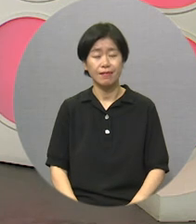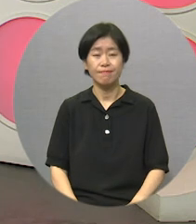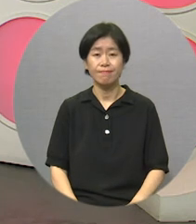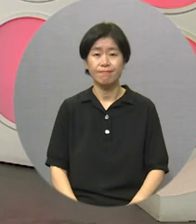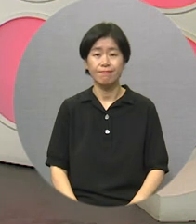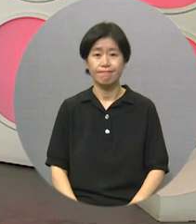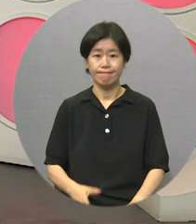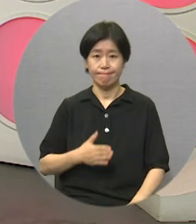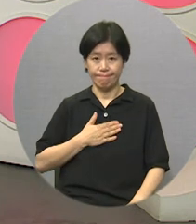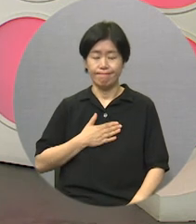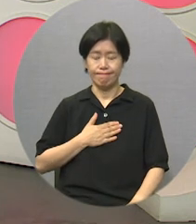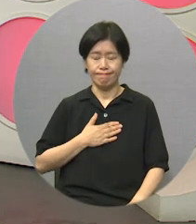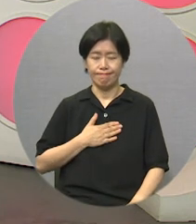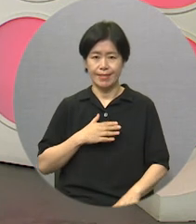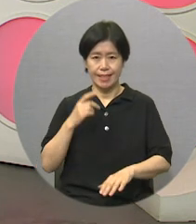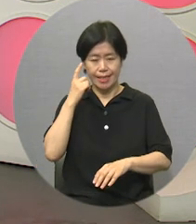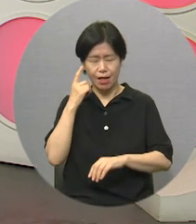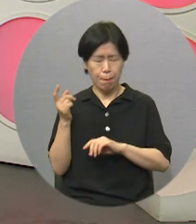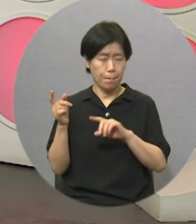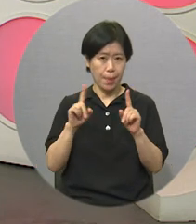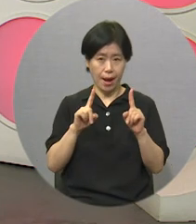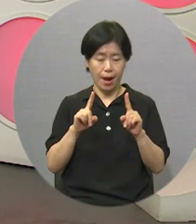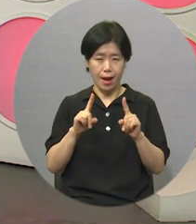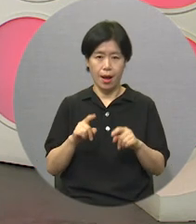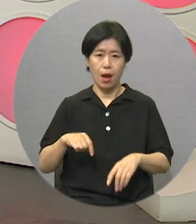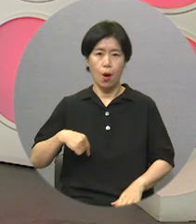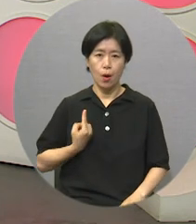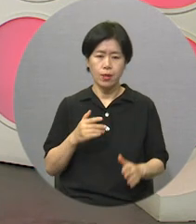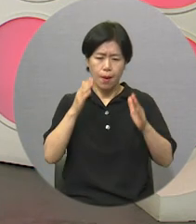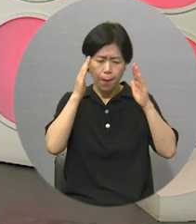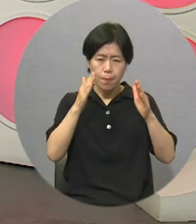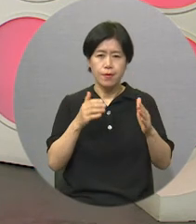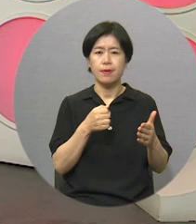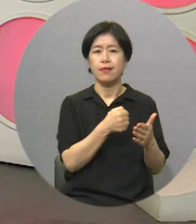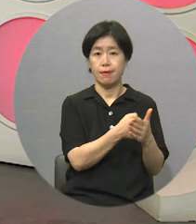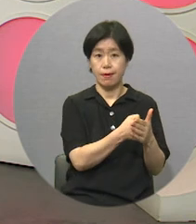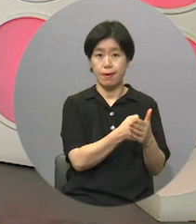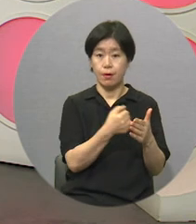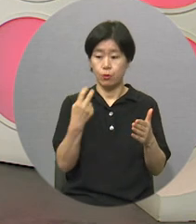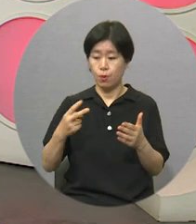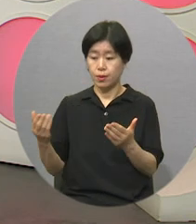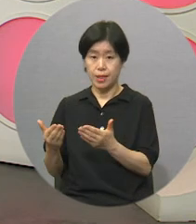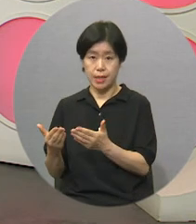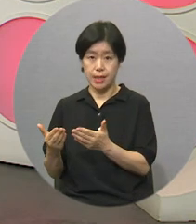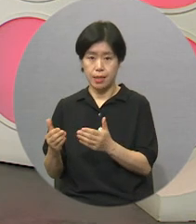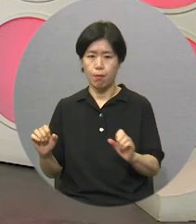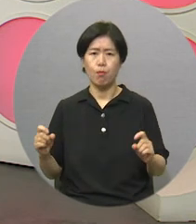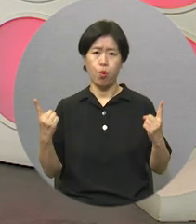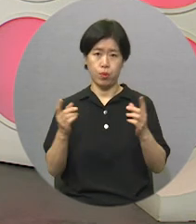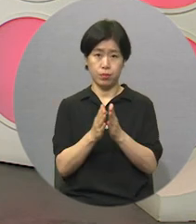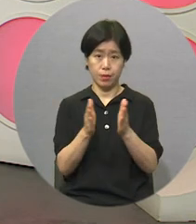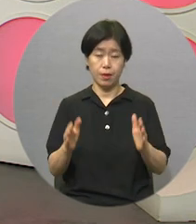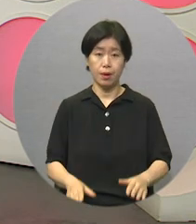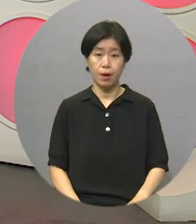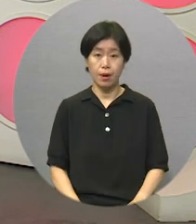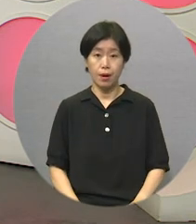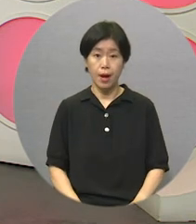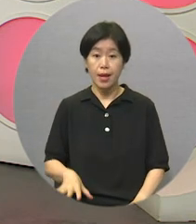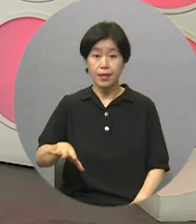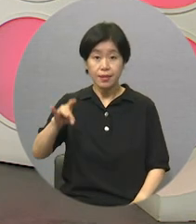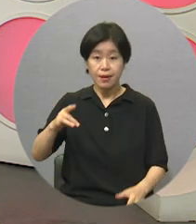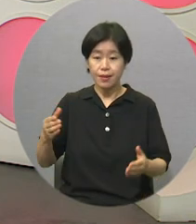듣고 저는 독학을 결심했고 바로 일도 시작했습니다. 첫 봉급을